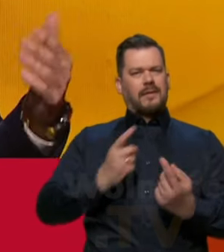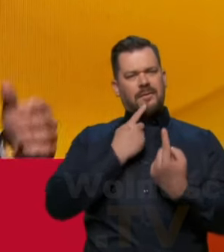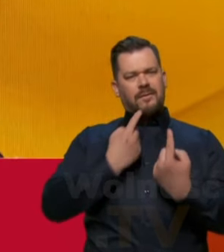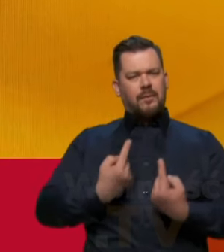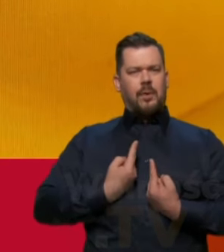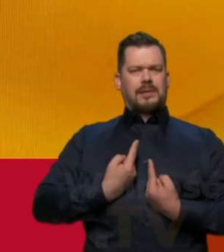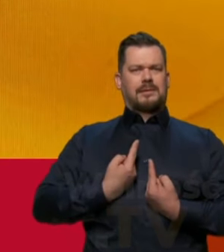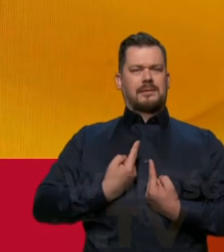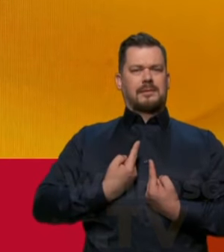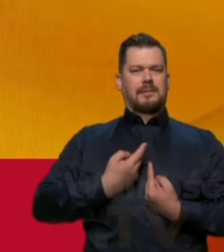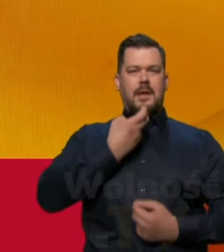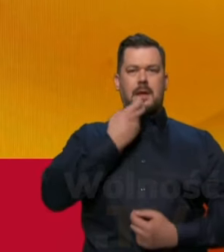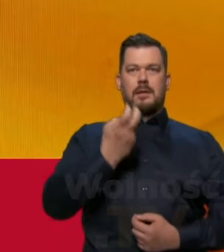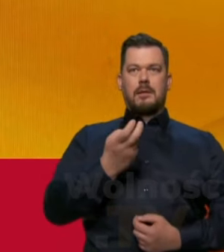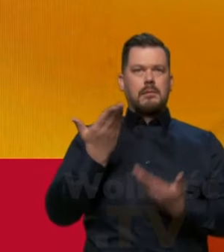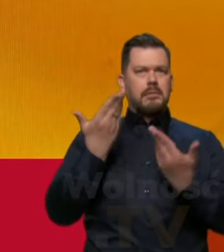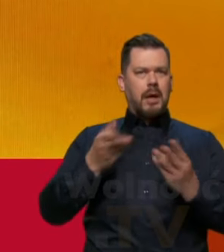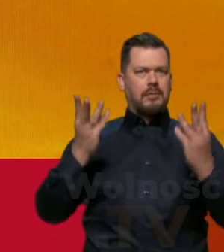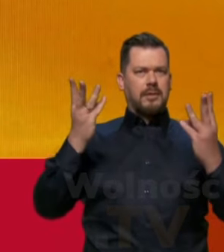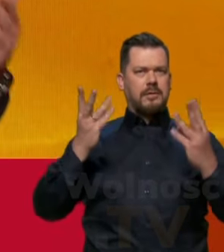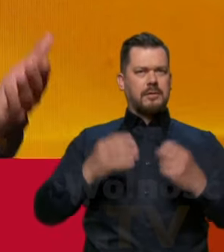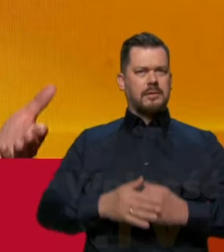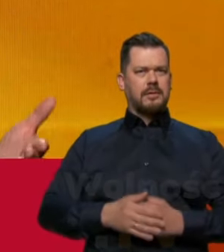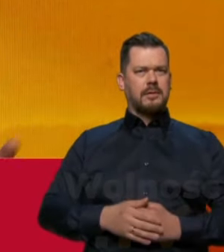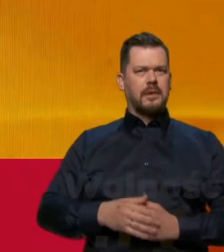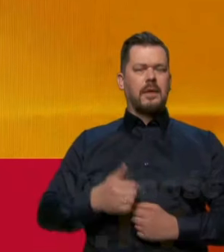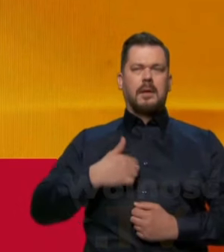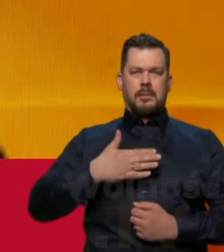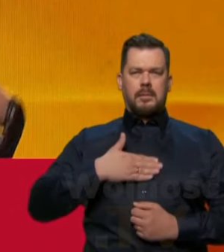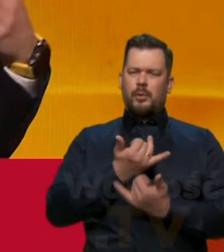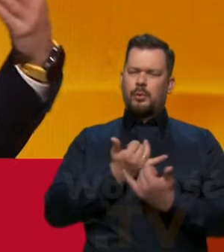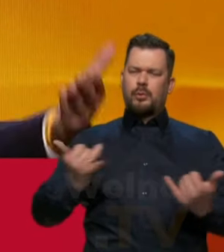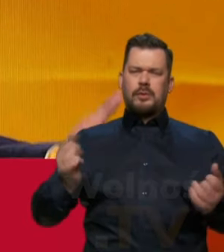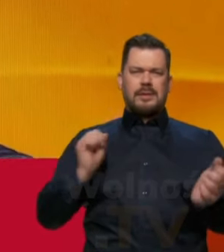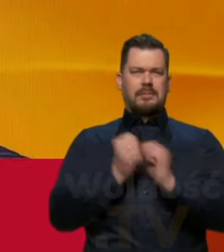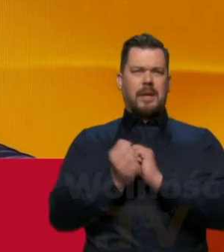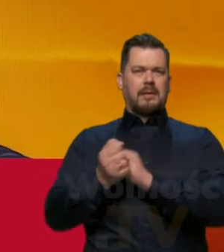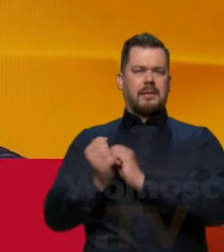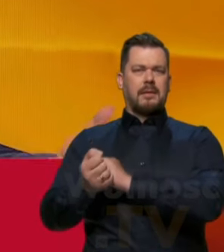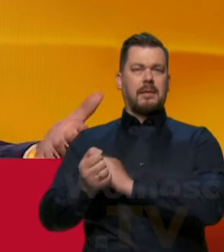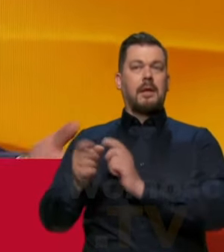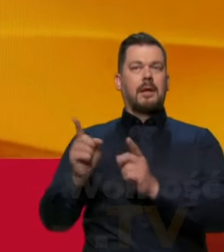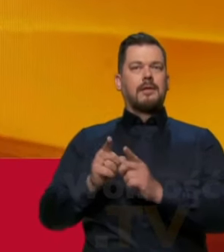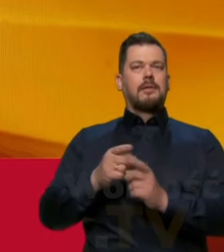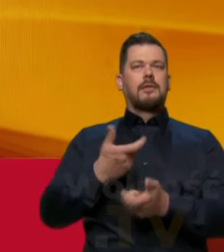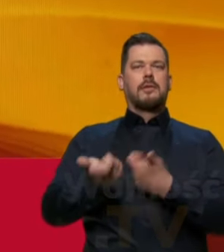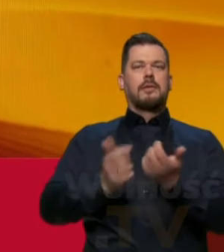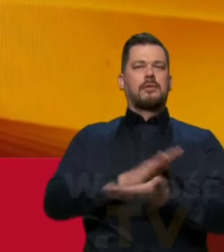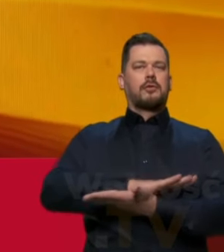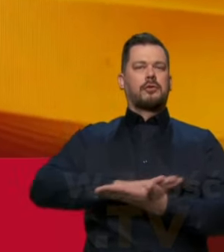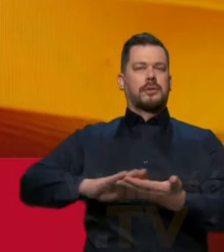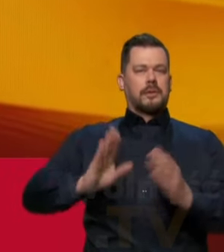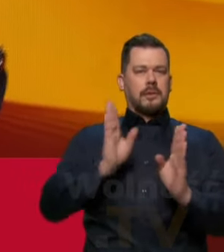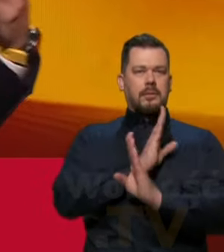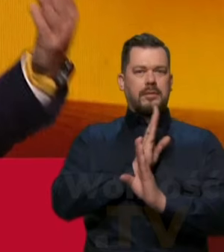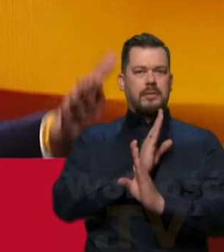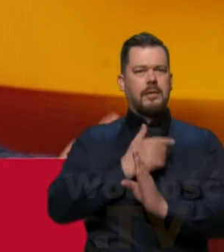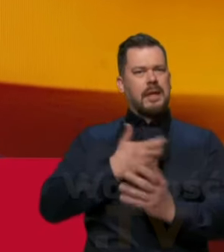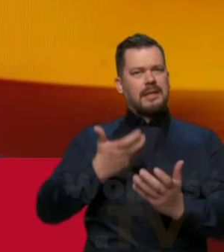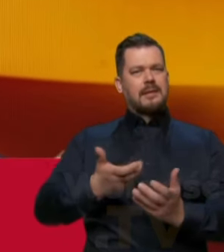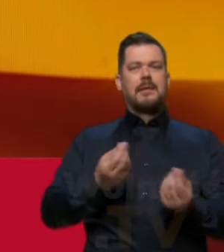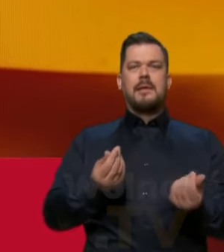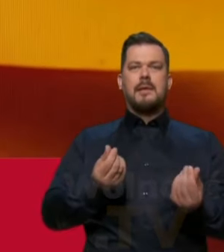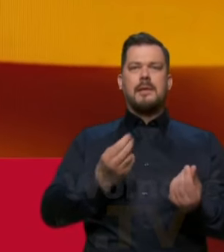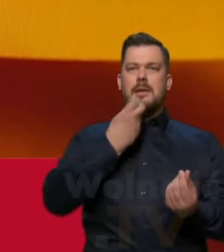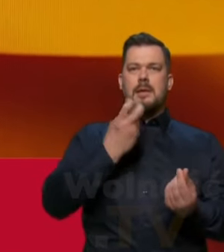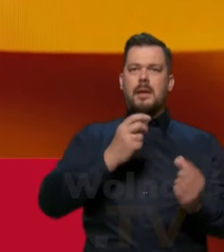w dzisiejszej sytuacji jest piekielnie istotne. Wprowadzając przeróżnego rodzaju zmiany, walczymy również o czyste powietrze. Walczymy o to, żeby ceny